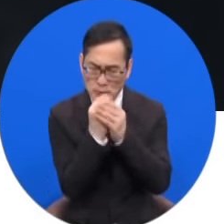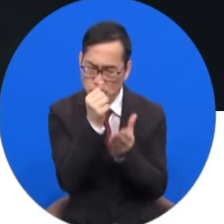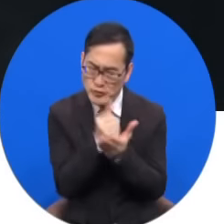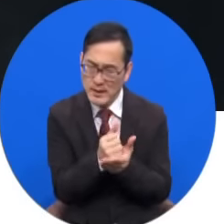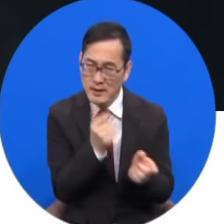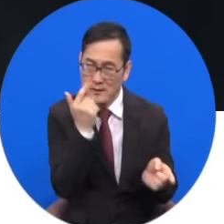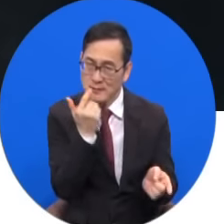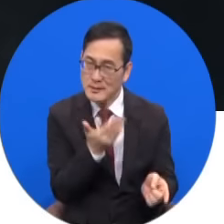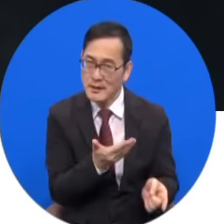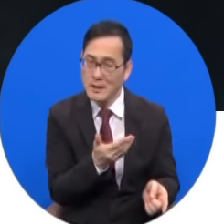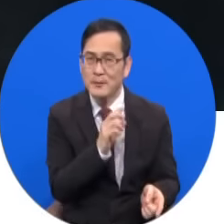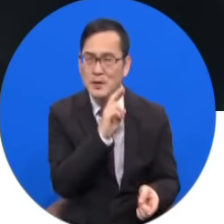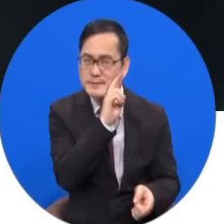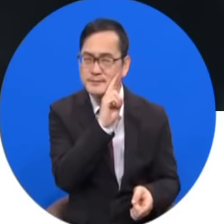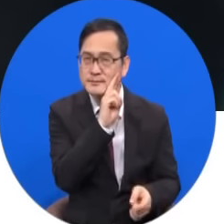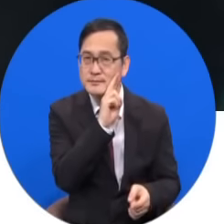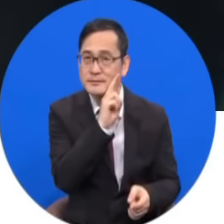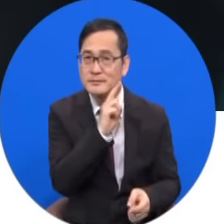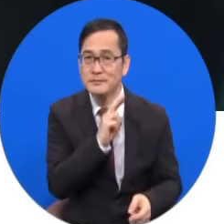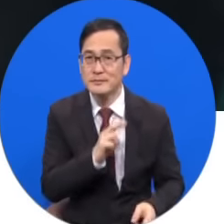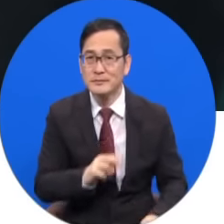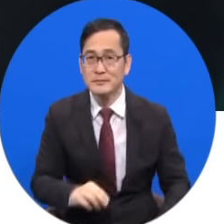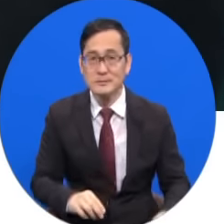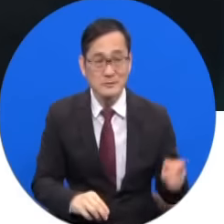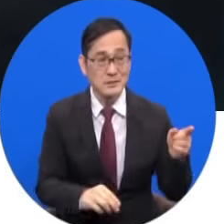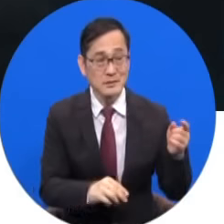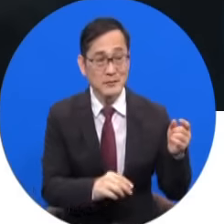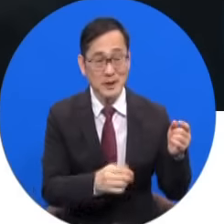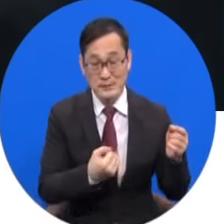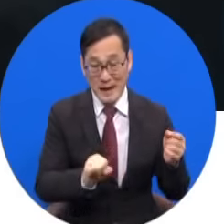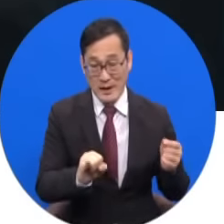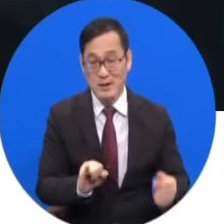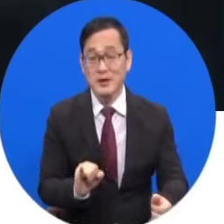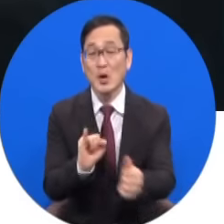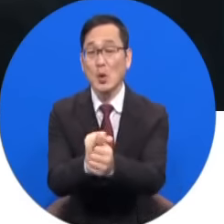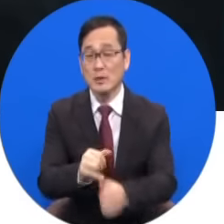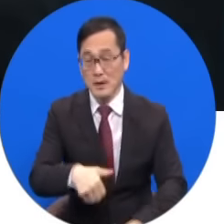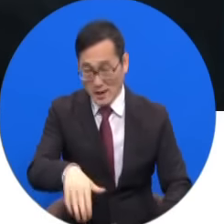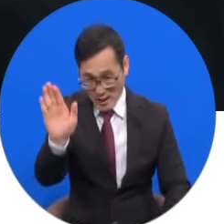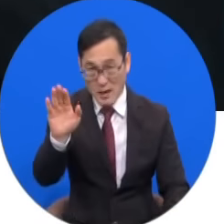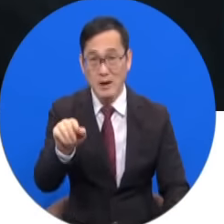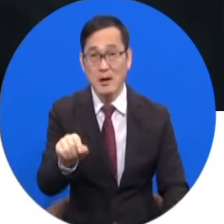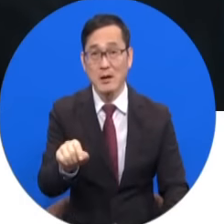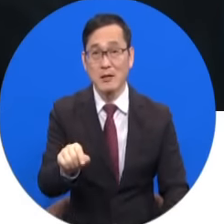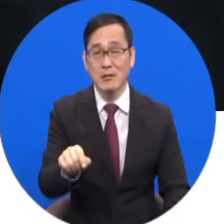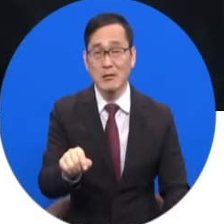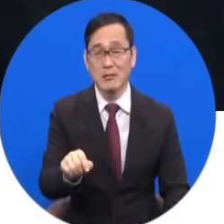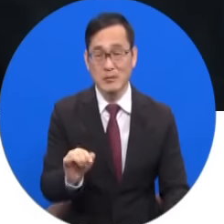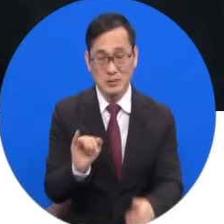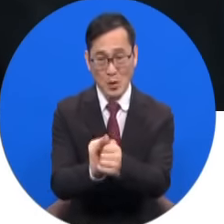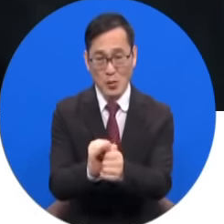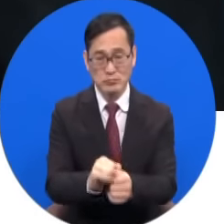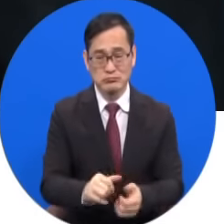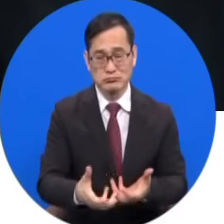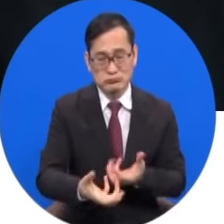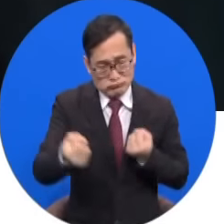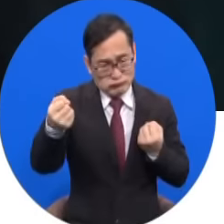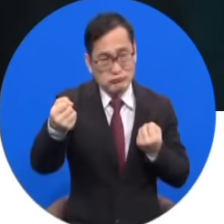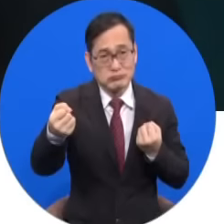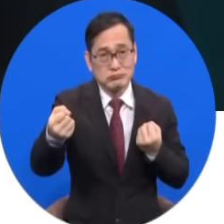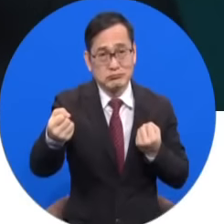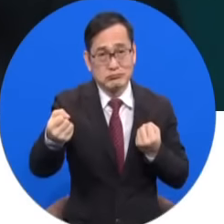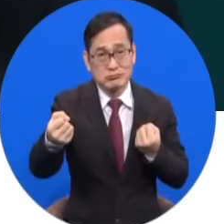외인이 그다음에 아들도 결혼하면 뭐 사돈집 총각 된다 뭐 이런 이야기를 갖다가 하지만 하지만은 저 문대인 문다 시하고 문재인